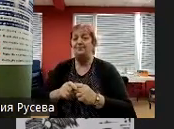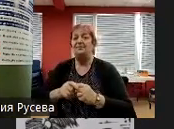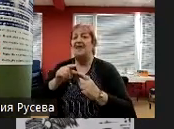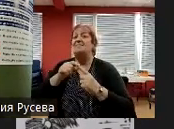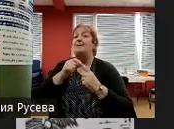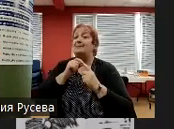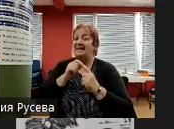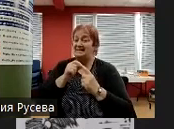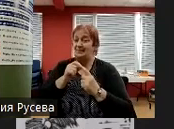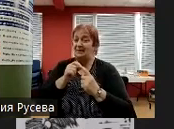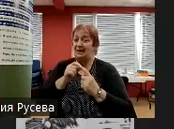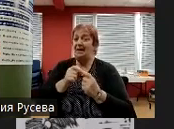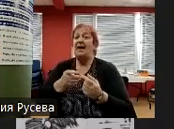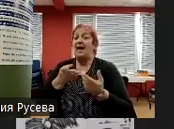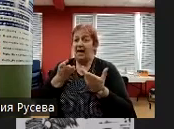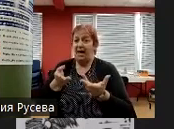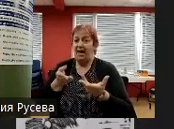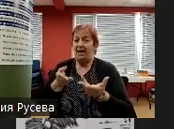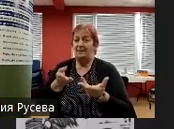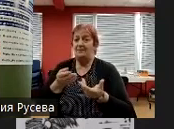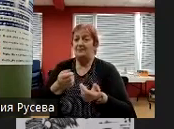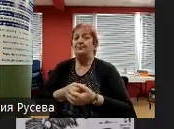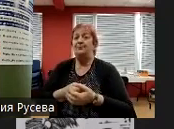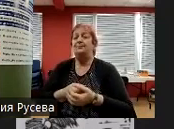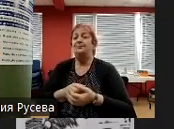принципите им, е